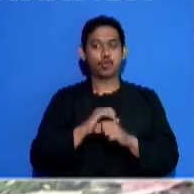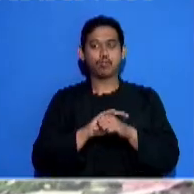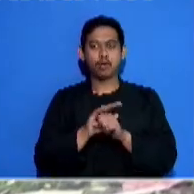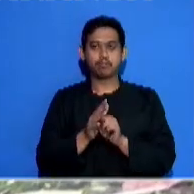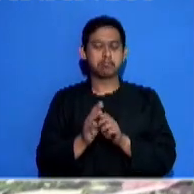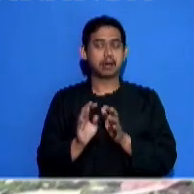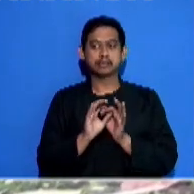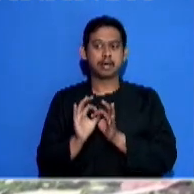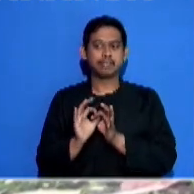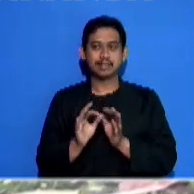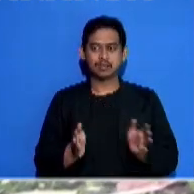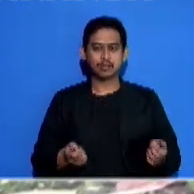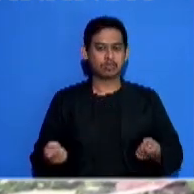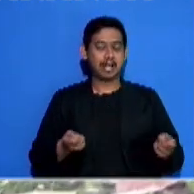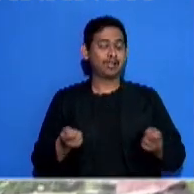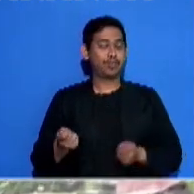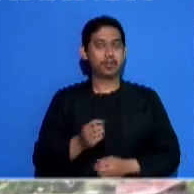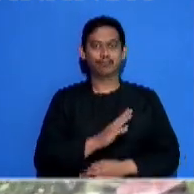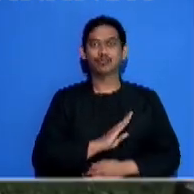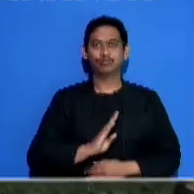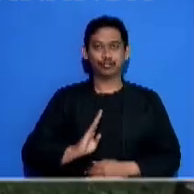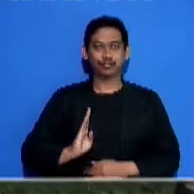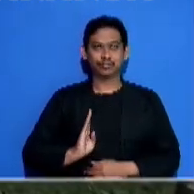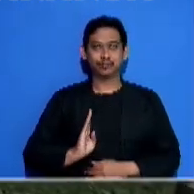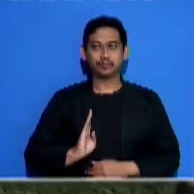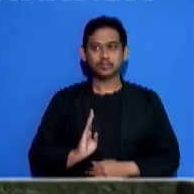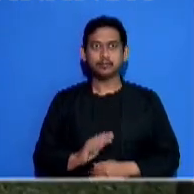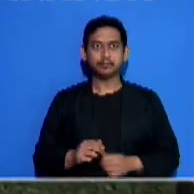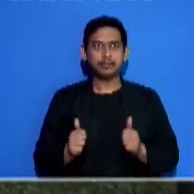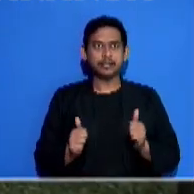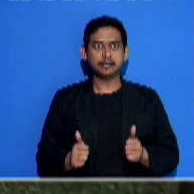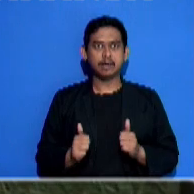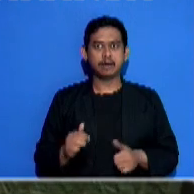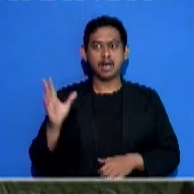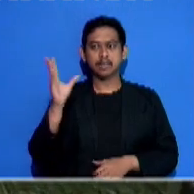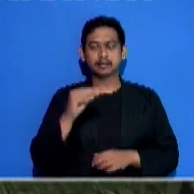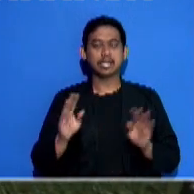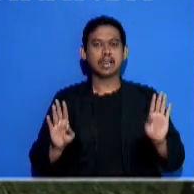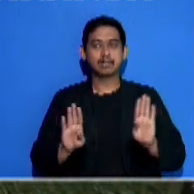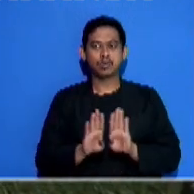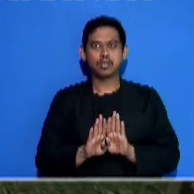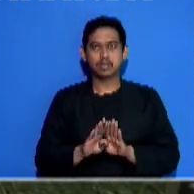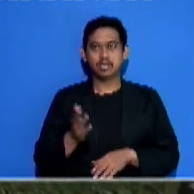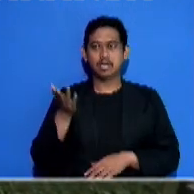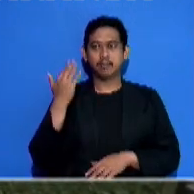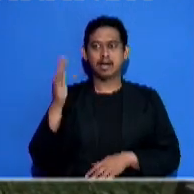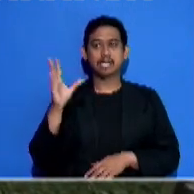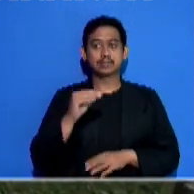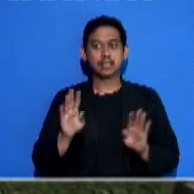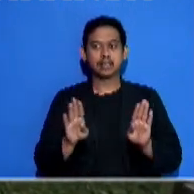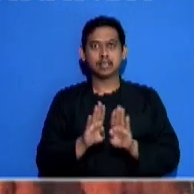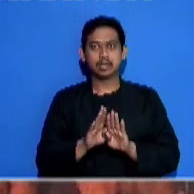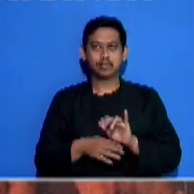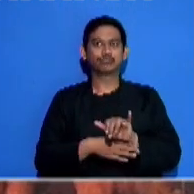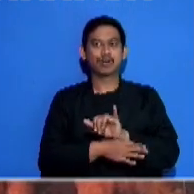ugi nembe cecawis samukawisipun ngajengi prei ing dinten Bak Doriyadi. Srana lan prasarana nembe dipun dandosi wiwit saking papan